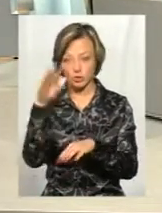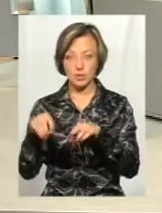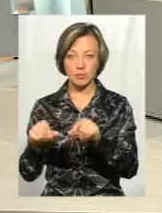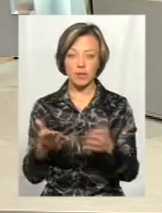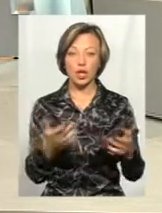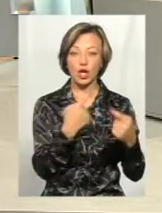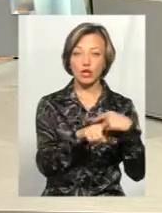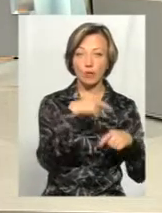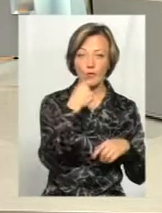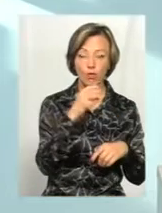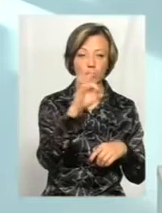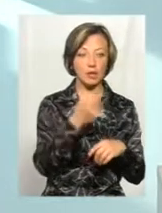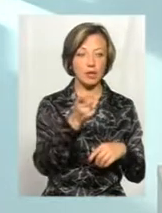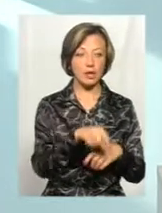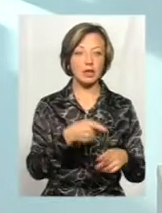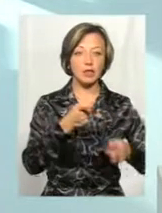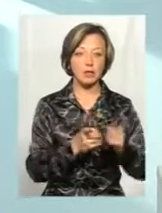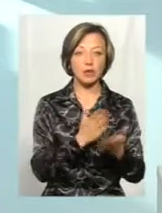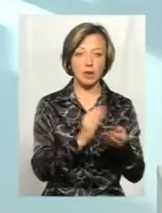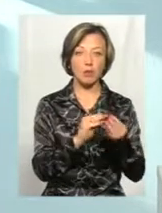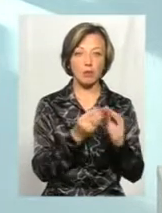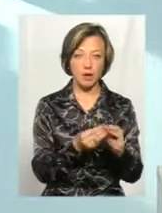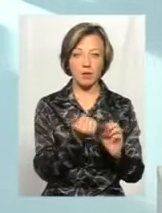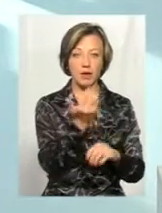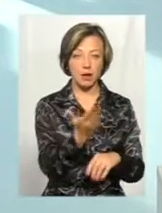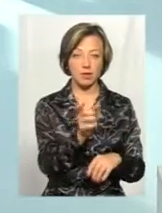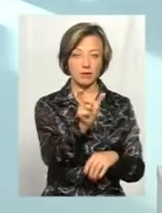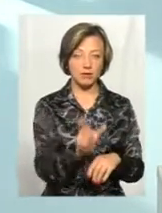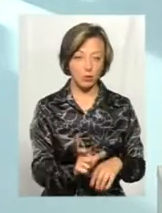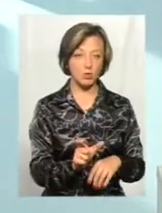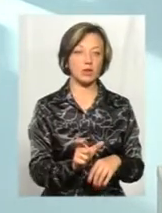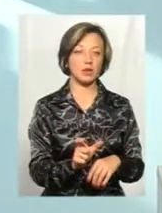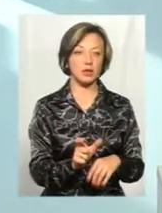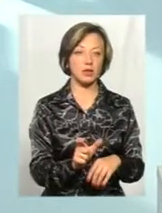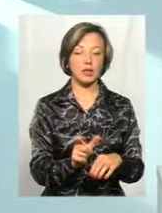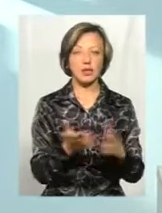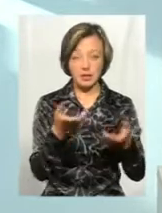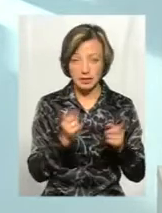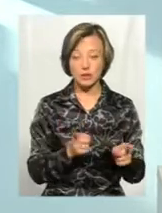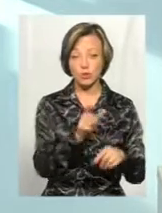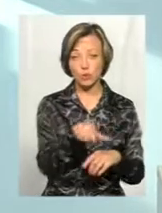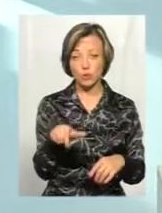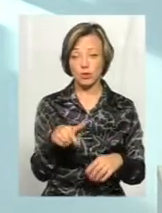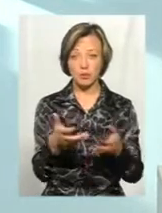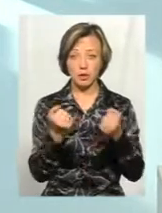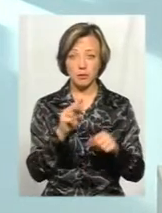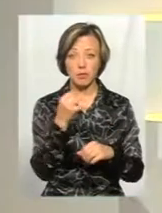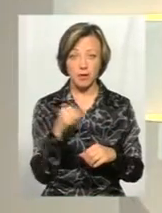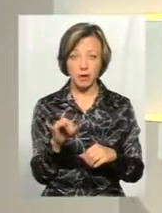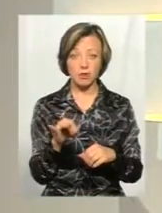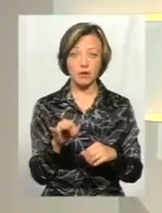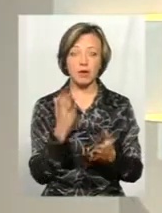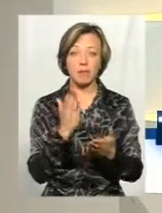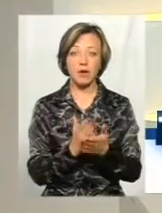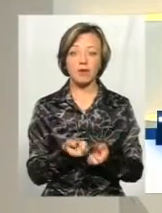Інші говорять про те, що дійсно от є проблематика така, як у нашого телеглядача, які дійсно люди отримали паї, вони